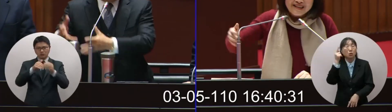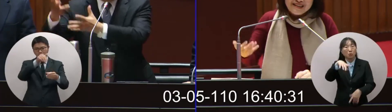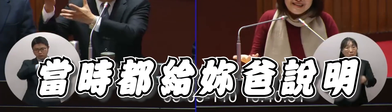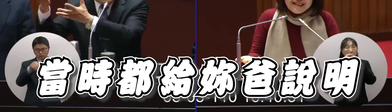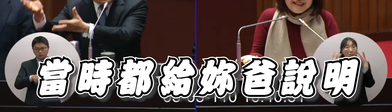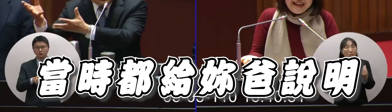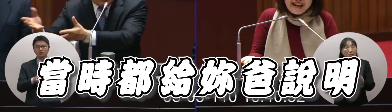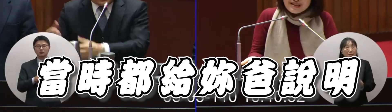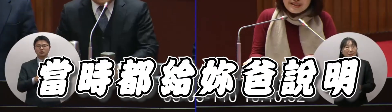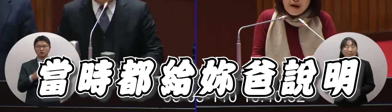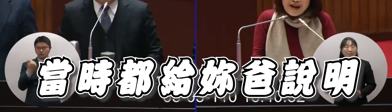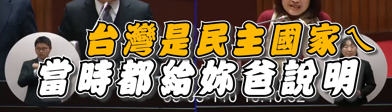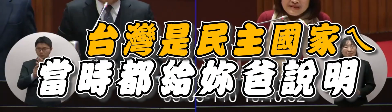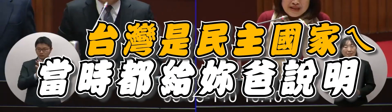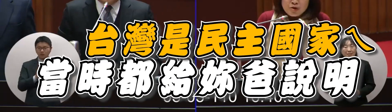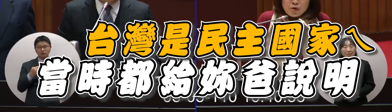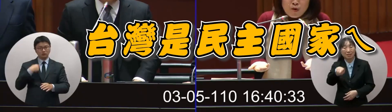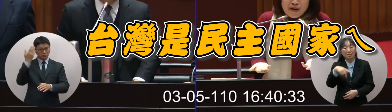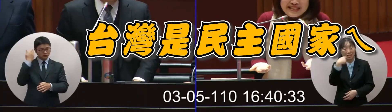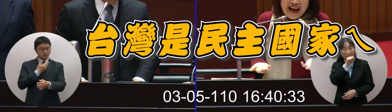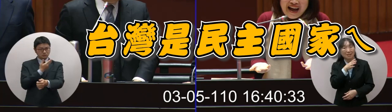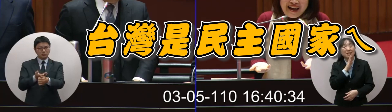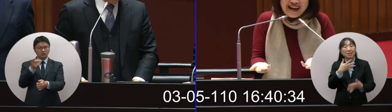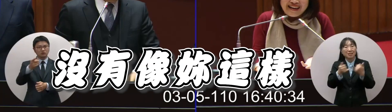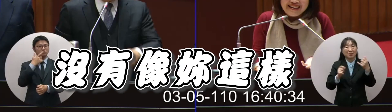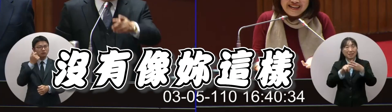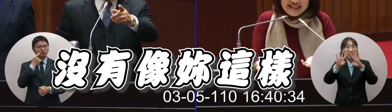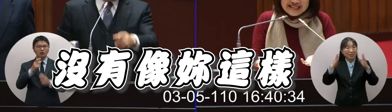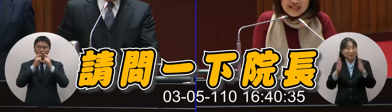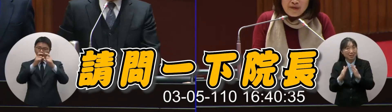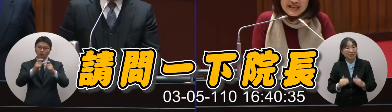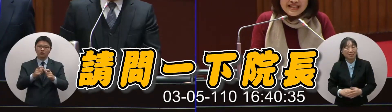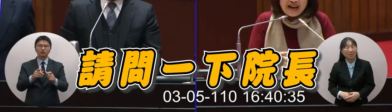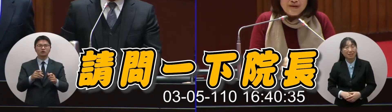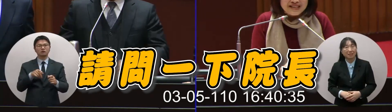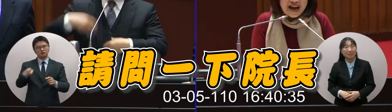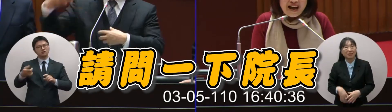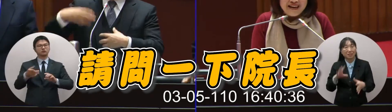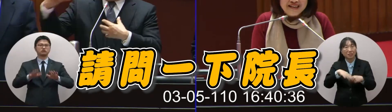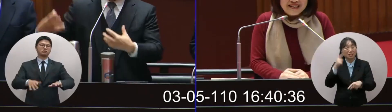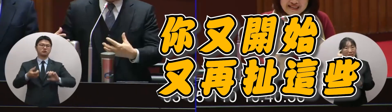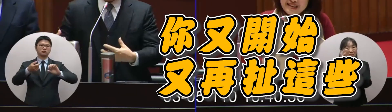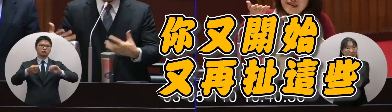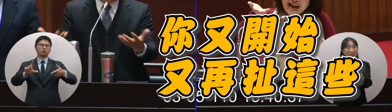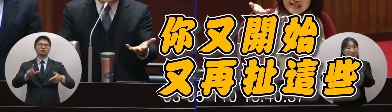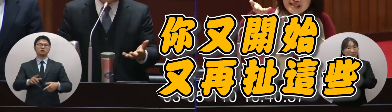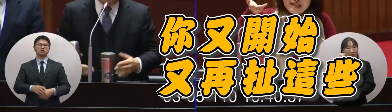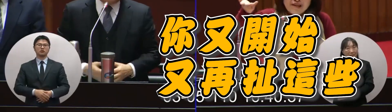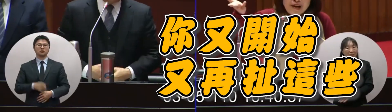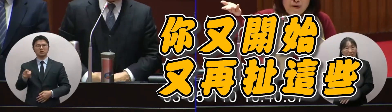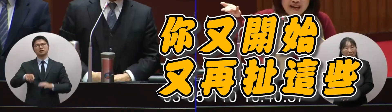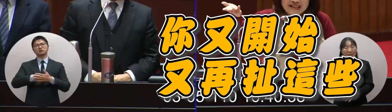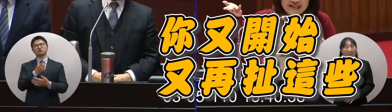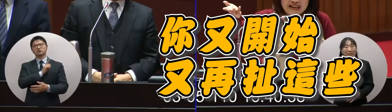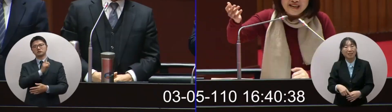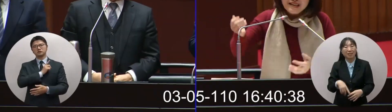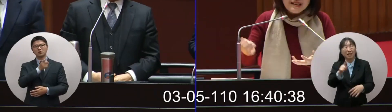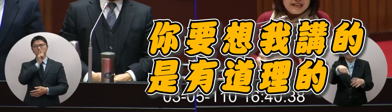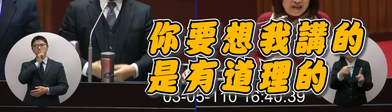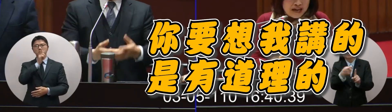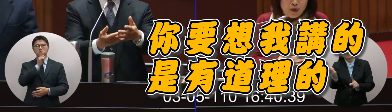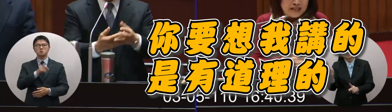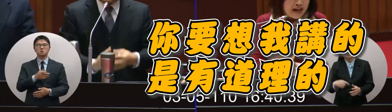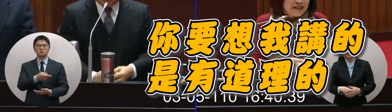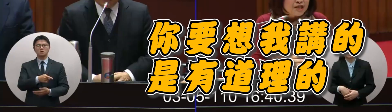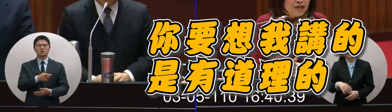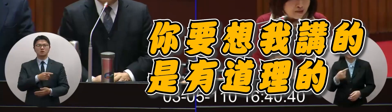应， 当时都给你爸爸说。 台湾是民主国家，哎， 没有像你这样。 请问一下院长，你又开始都在挥这些，你